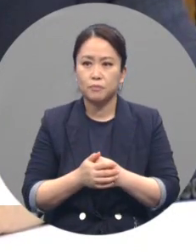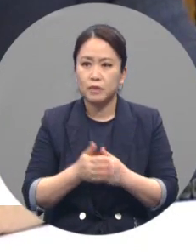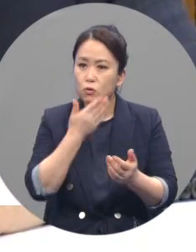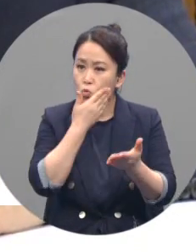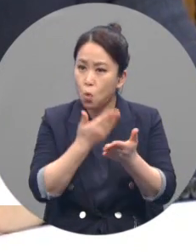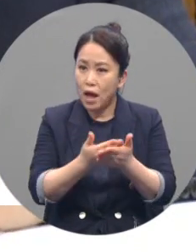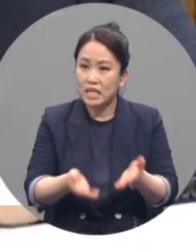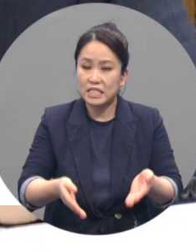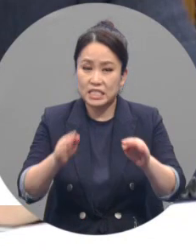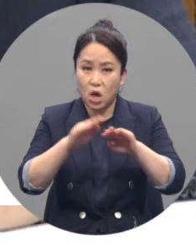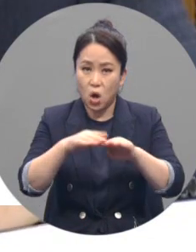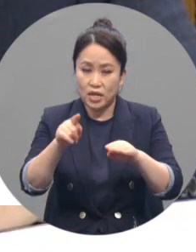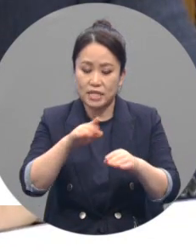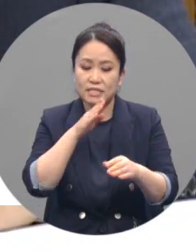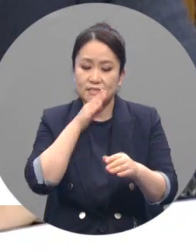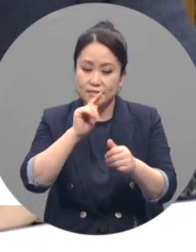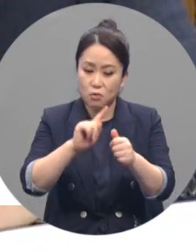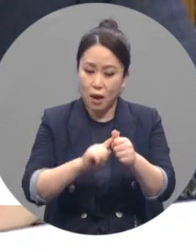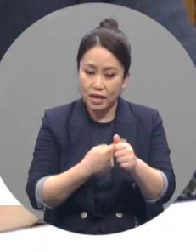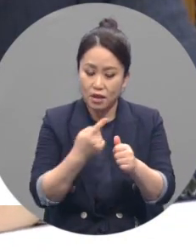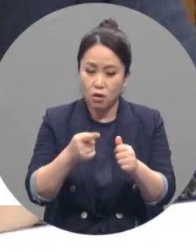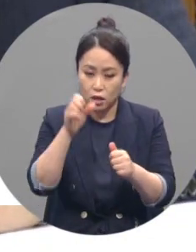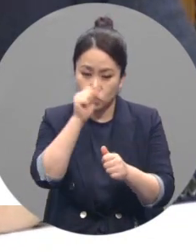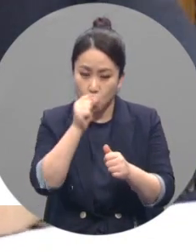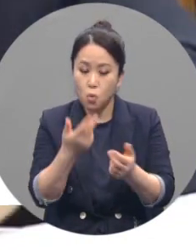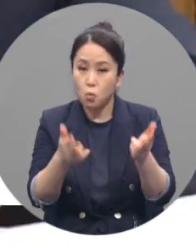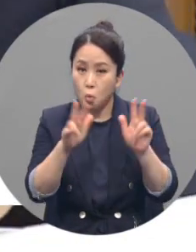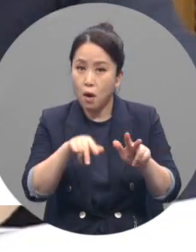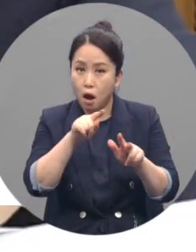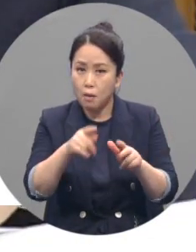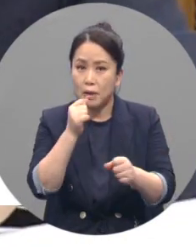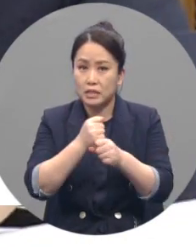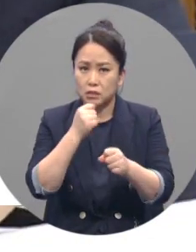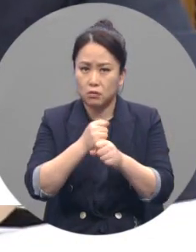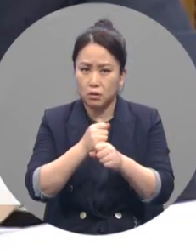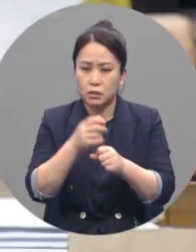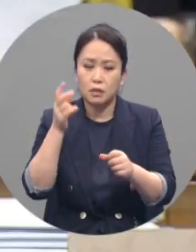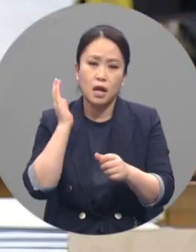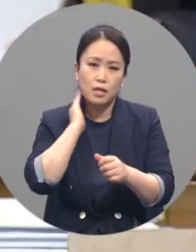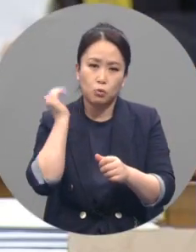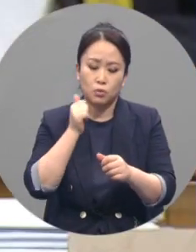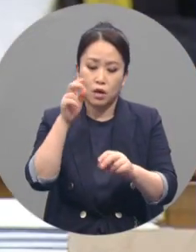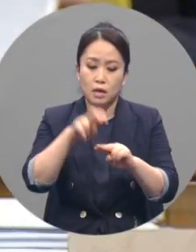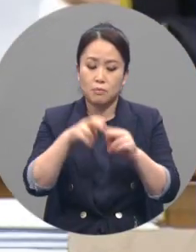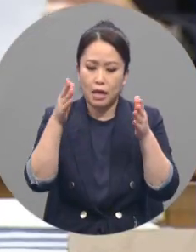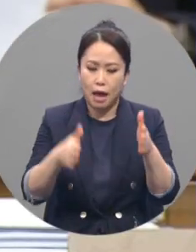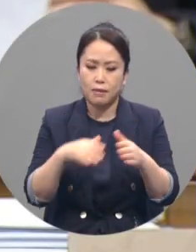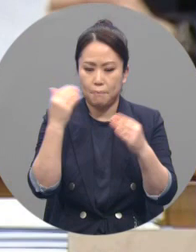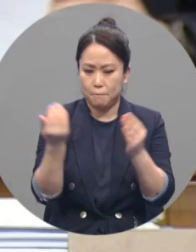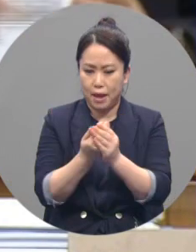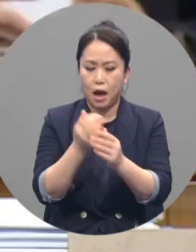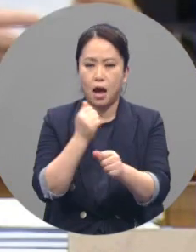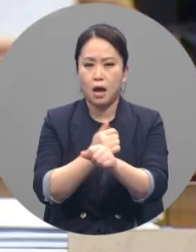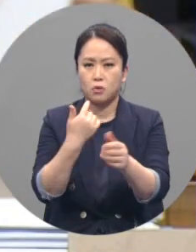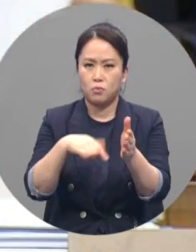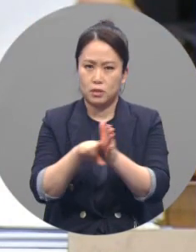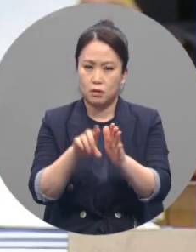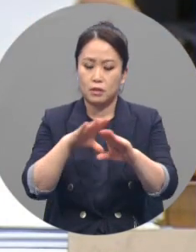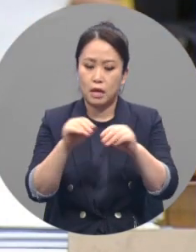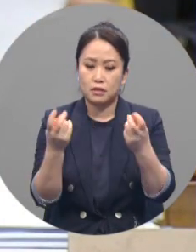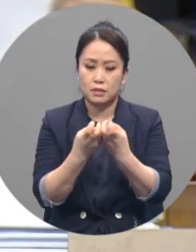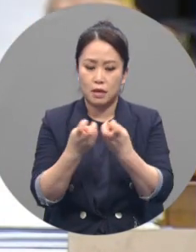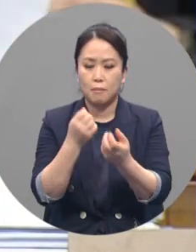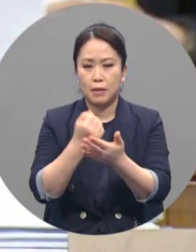임기 내에 완료하도록 그렇게 대책을 세워주시기 바랍니다. 부산 시민들께서